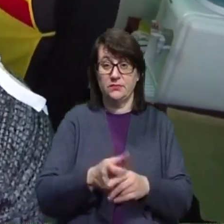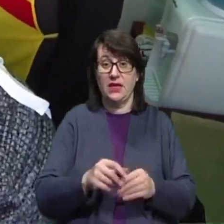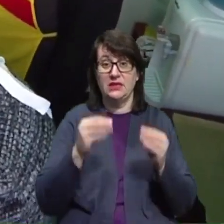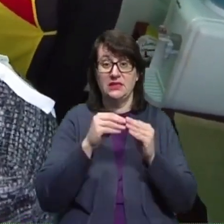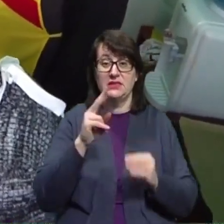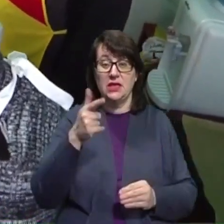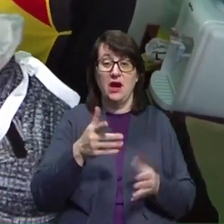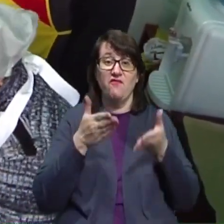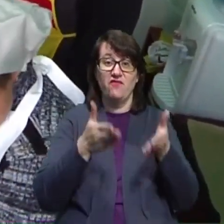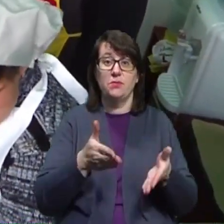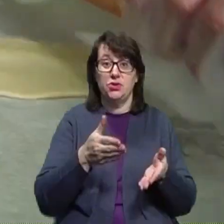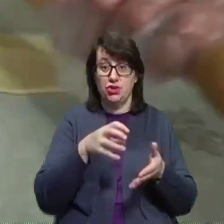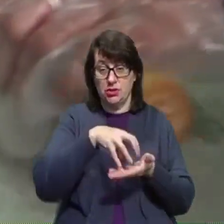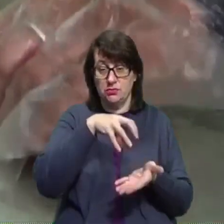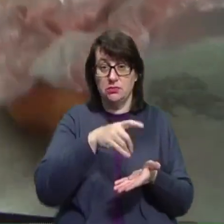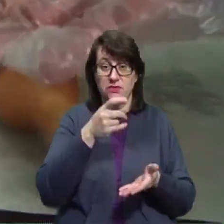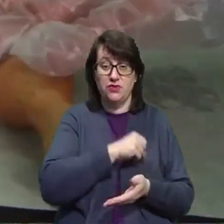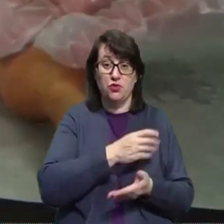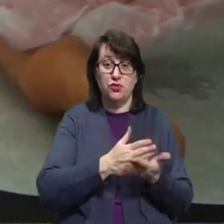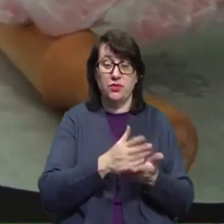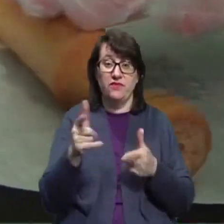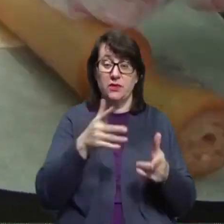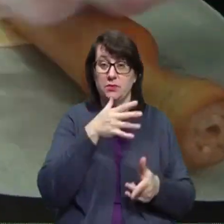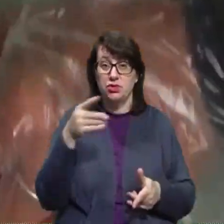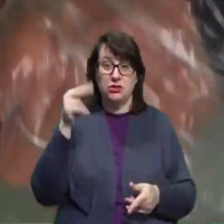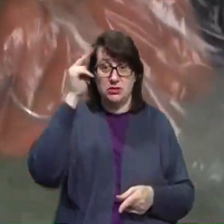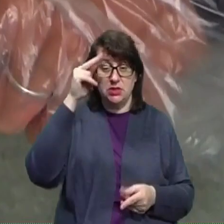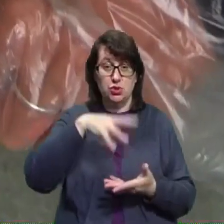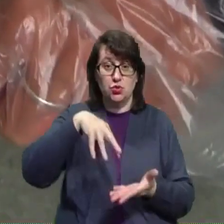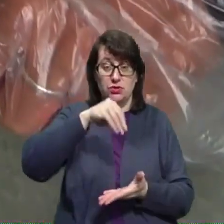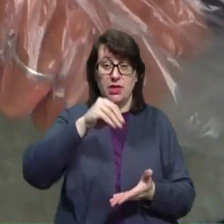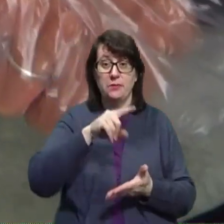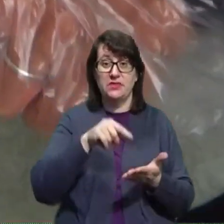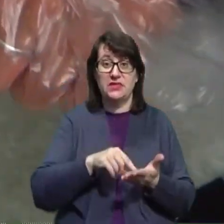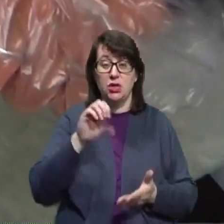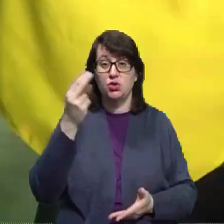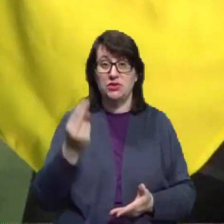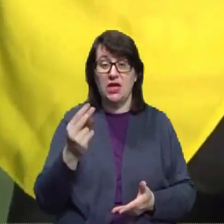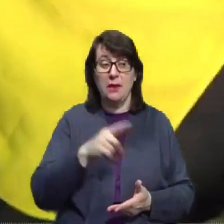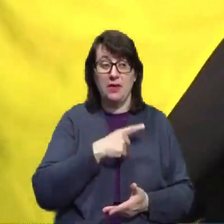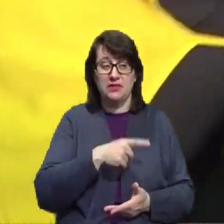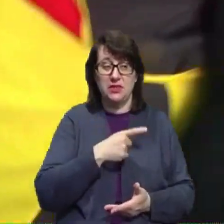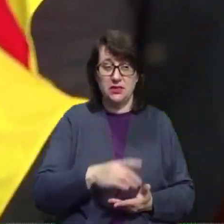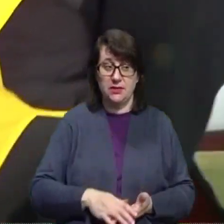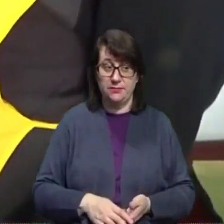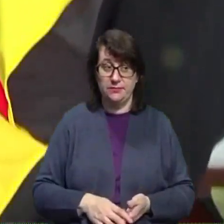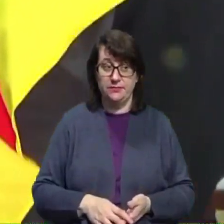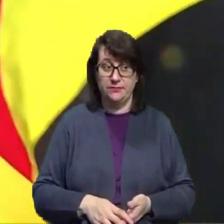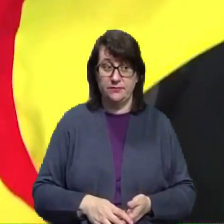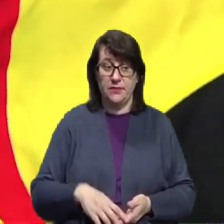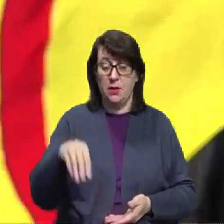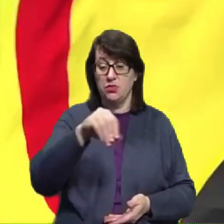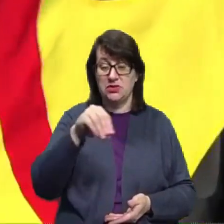випічки для військовослужбовців виготовили під час занять з кулінарії у міській соціальній майстерні. Посипаю його